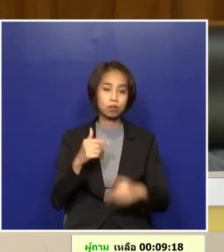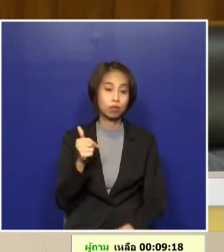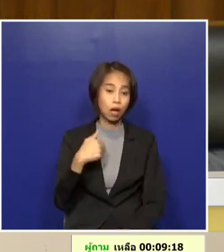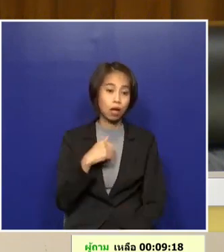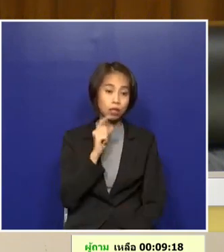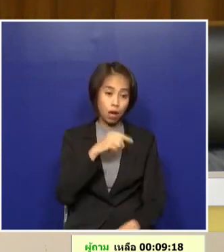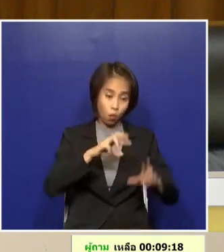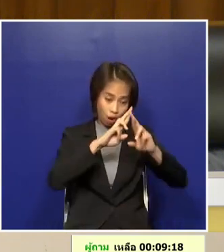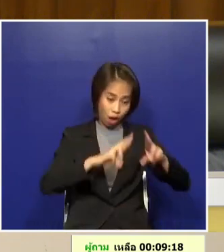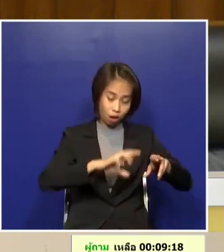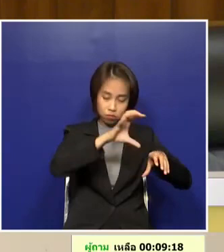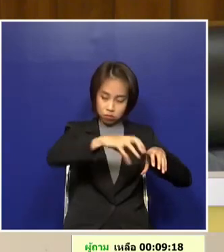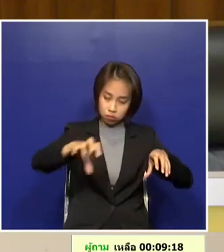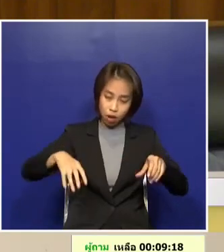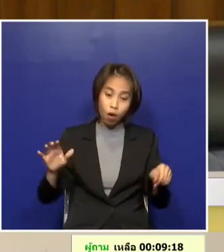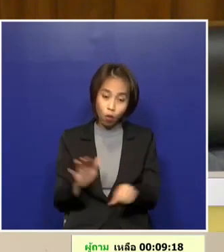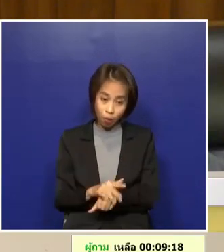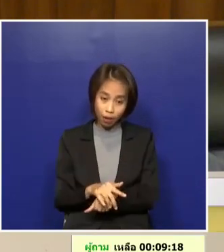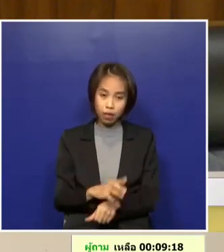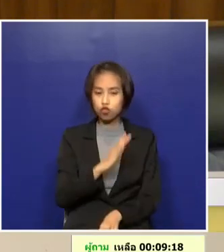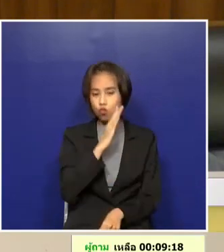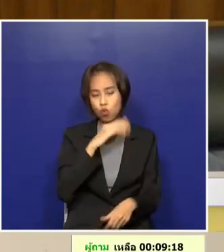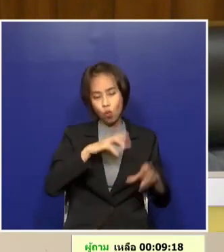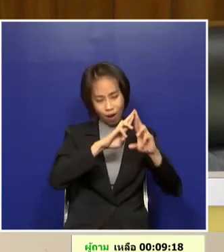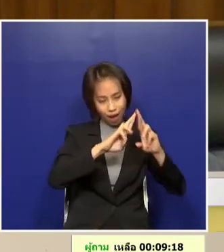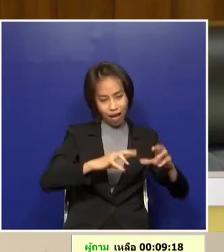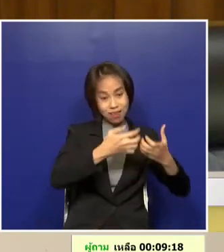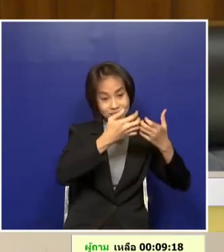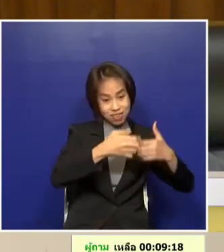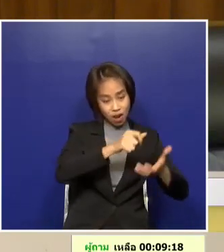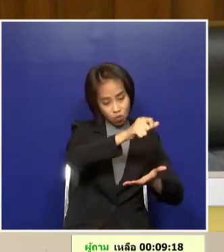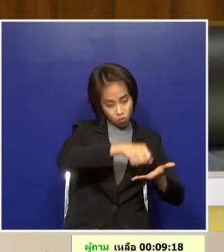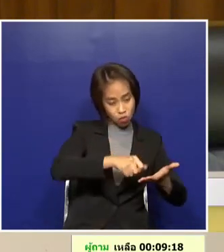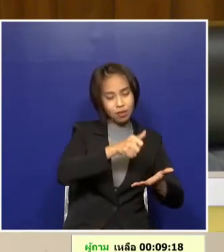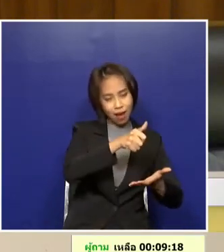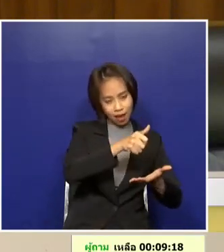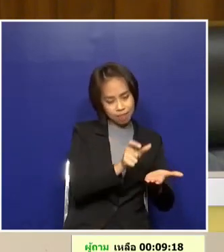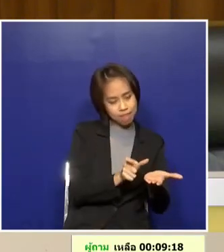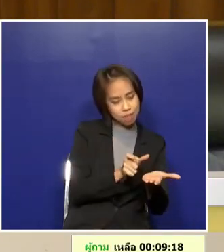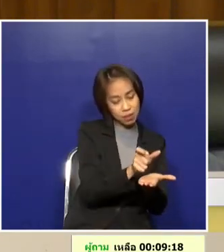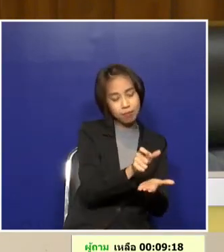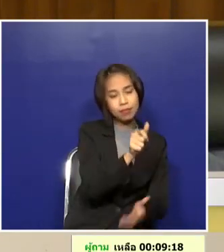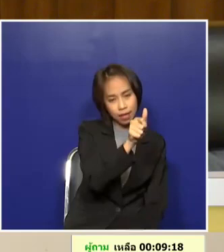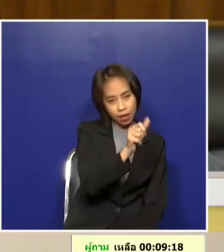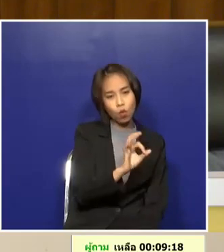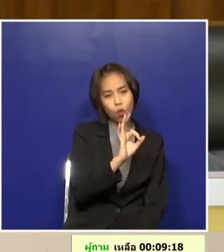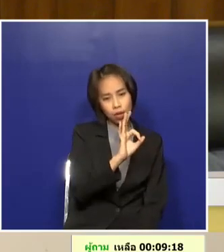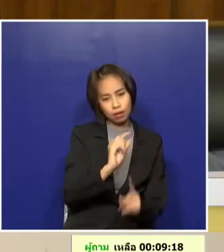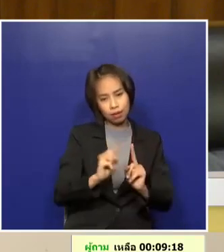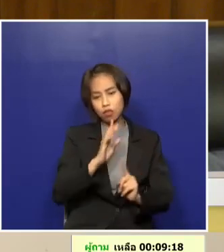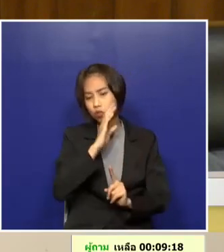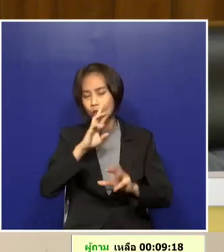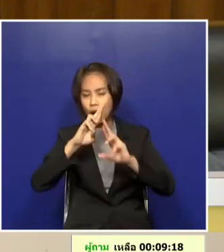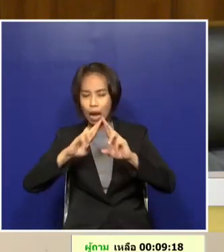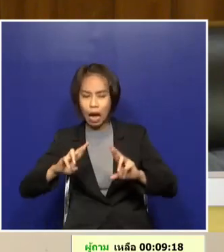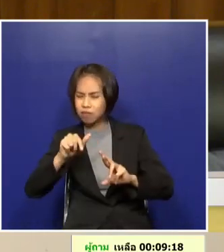านไหมก็ถ้าร้านไหนที่มีเครื่อง EDC ก็สามารถที่จะใช้ได้ในทันทีถ้าร้านไหนไม่มีก็ในโครงการ